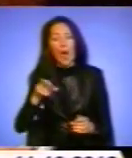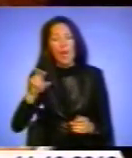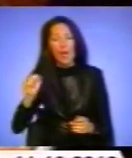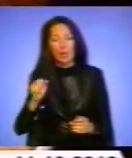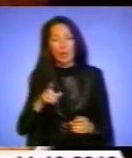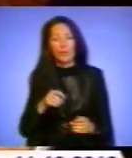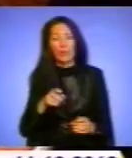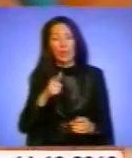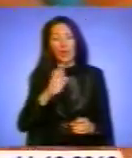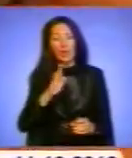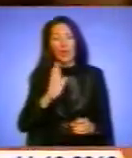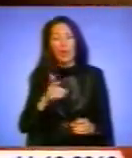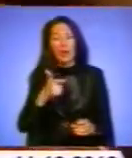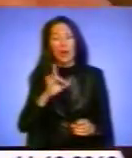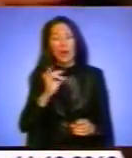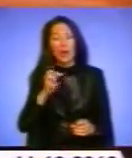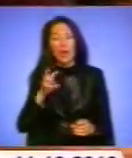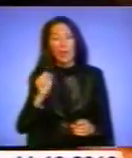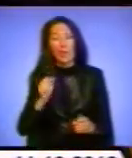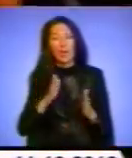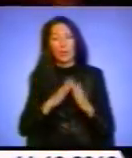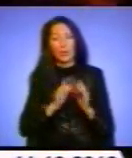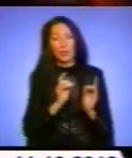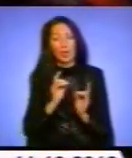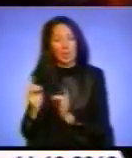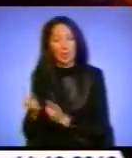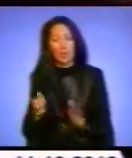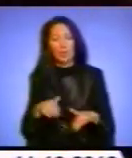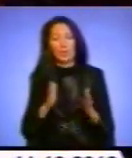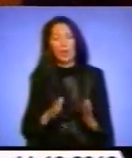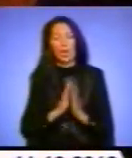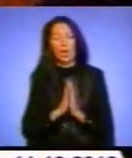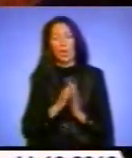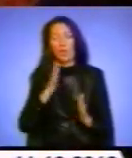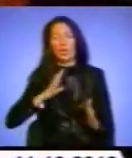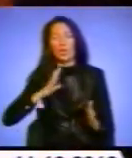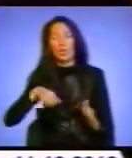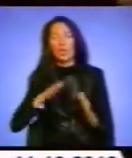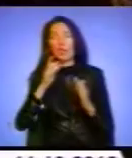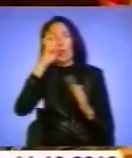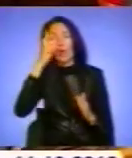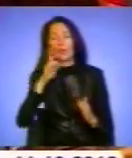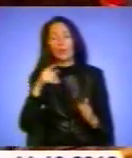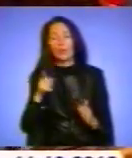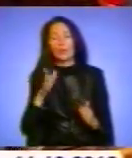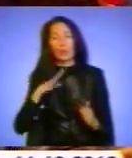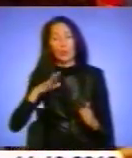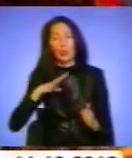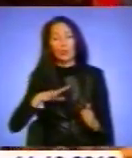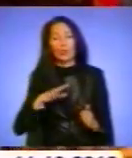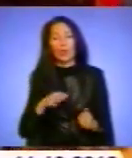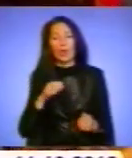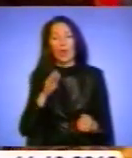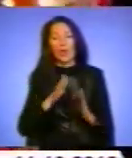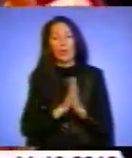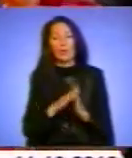Гримелівському інтернаті. Залишалася лише надія на Бога, що він почує молитви дітей про сім'ю. Бог почув і послав їм маму Надію.